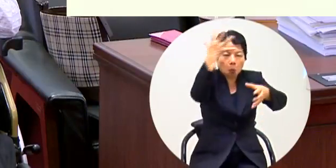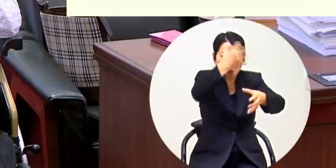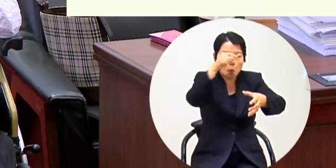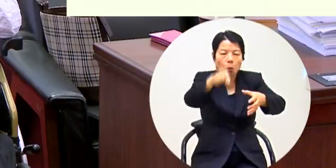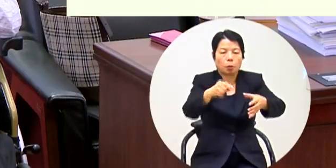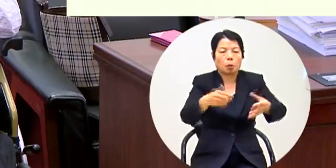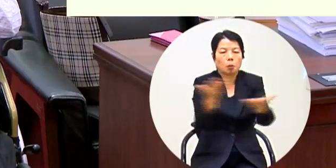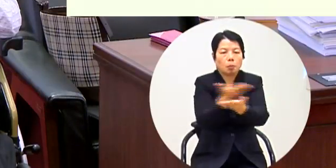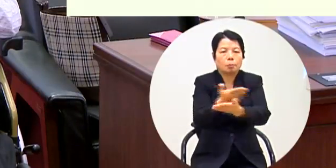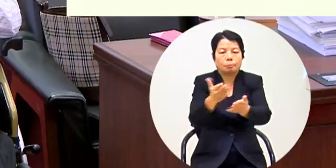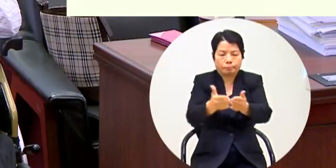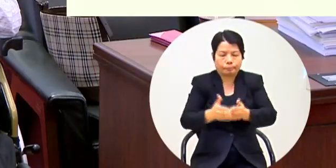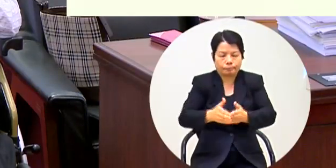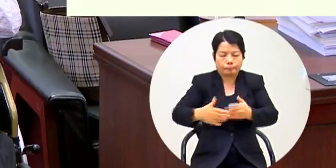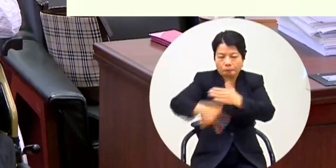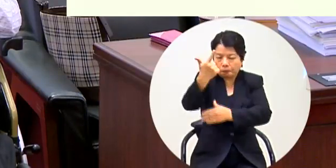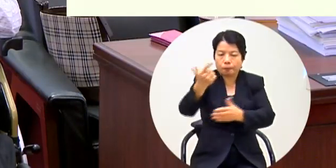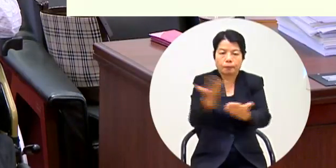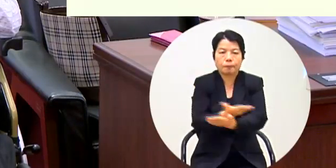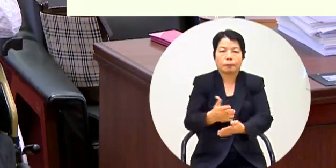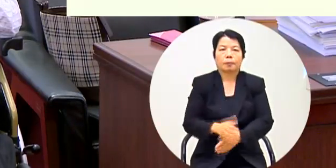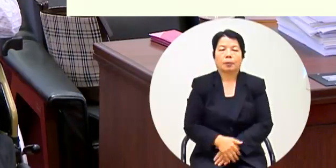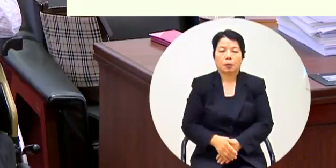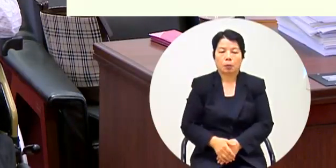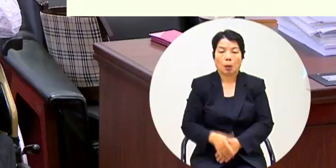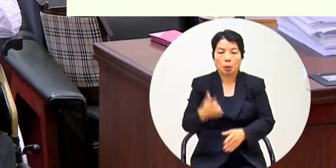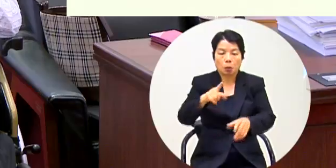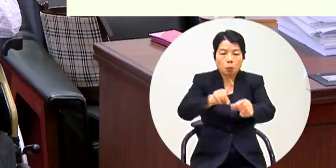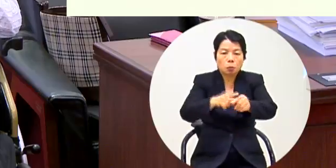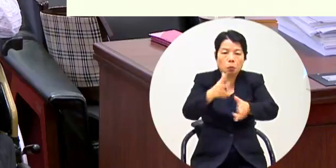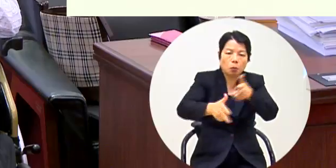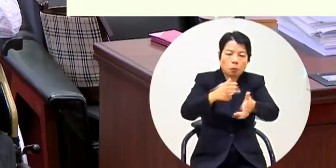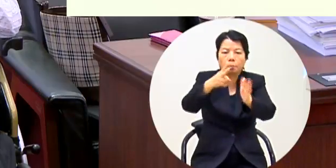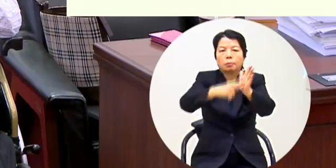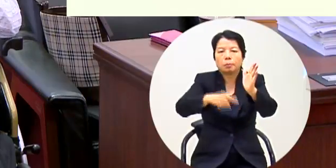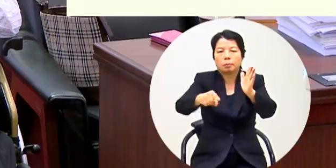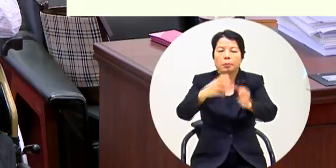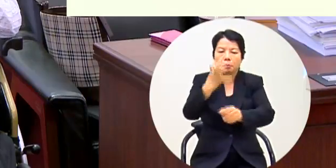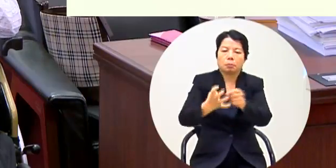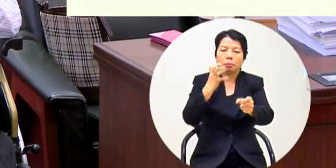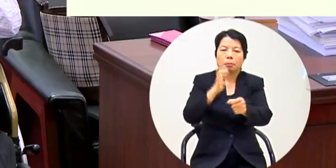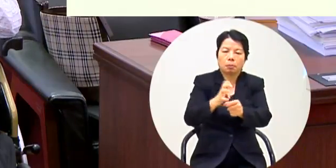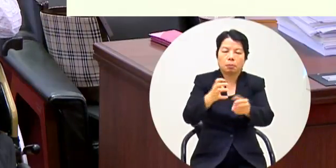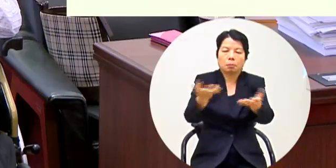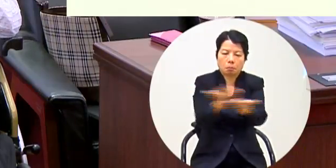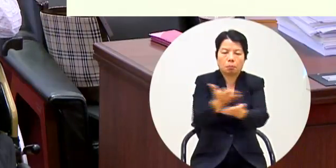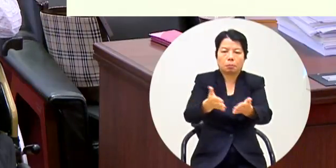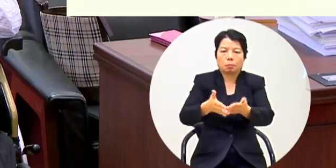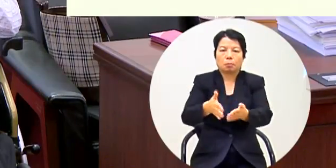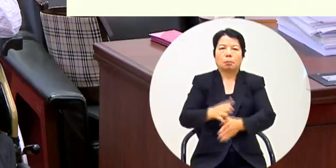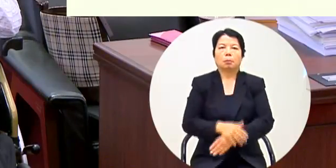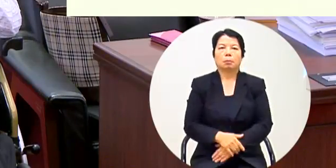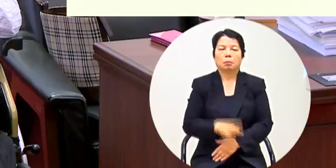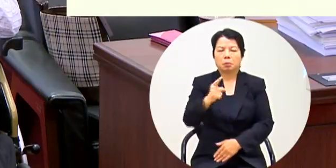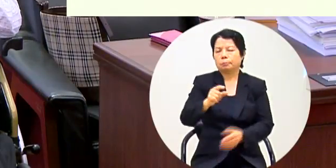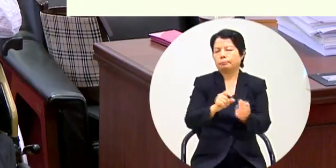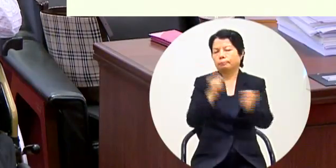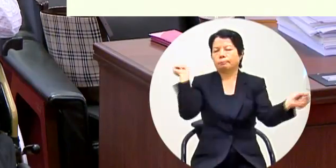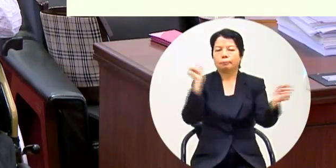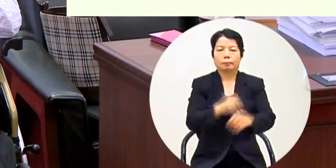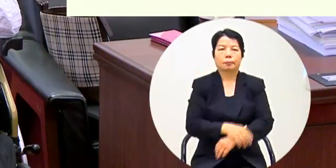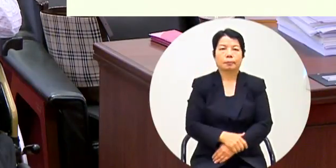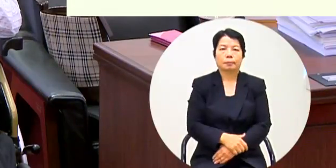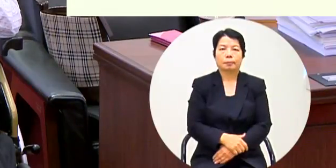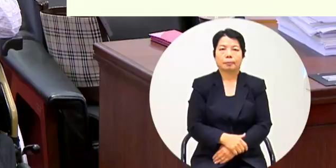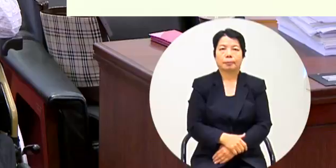根据中油的说法是，他们要40年，好才要汰换。那这个太久了，哈，太久了。所以我们会